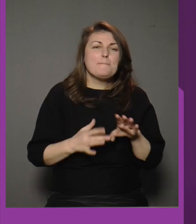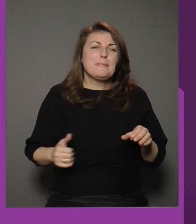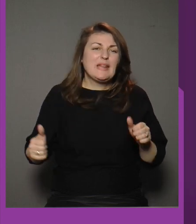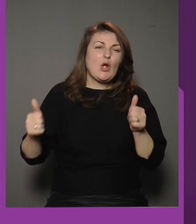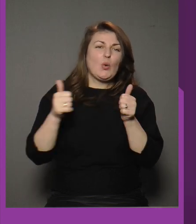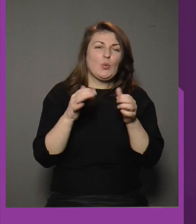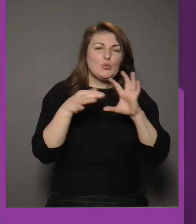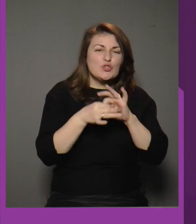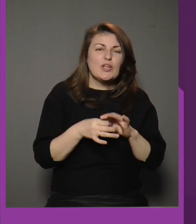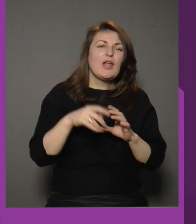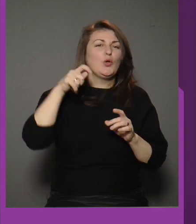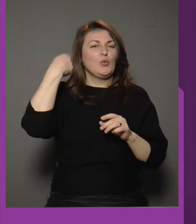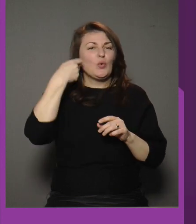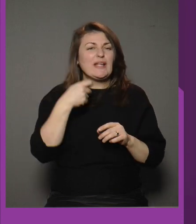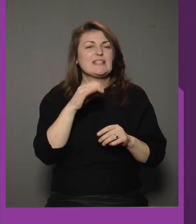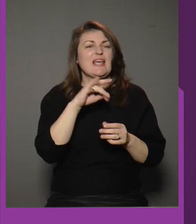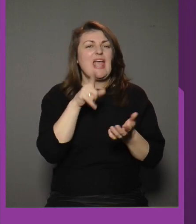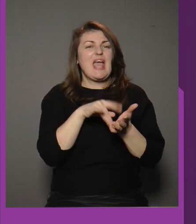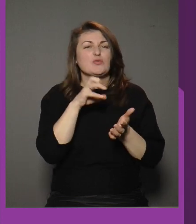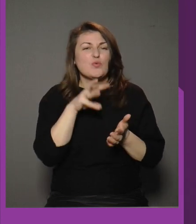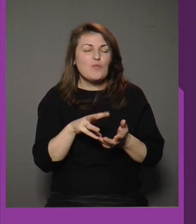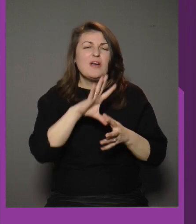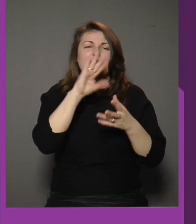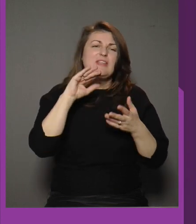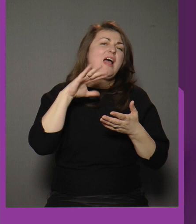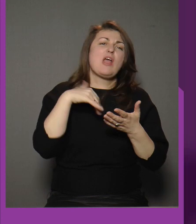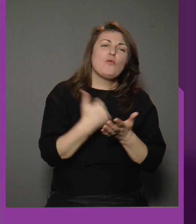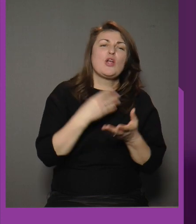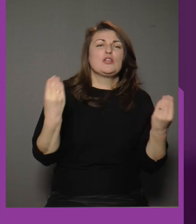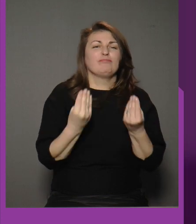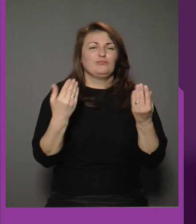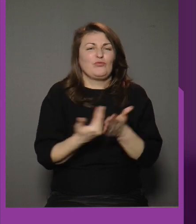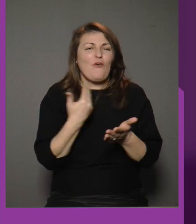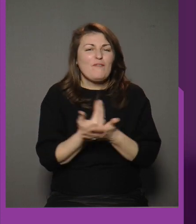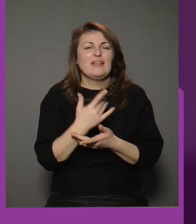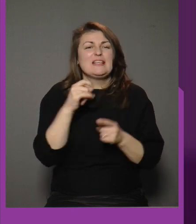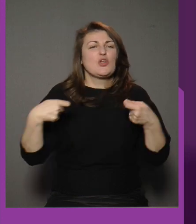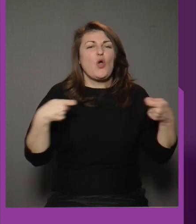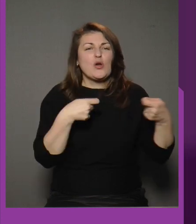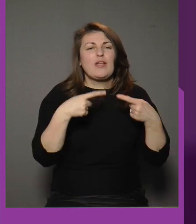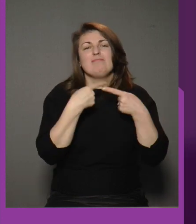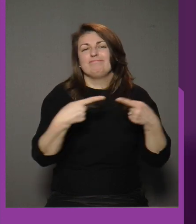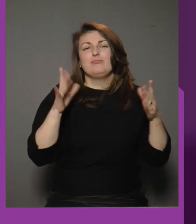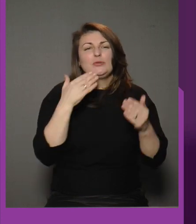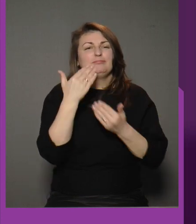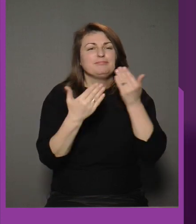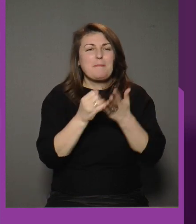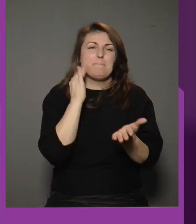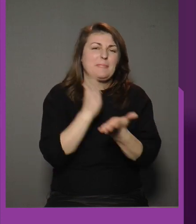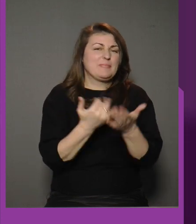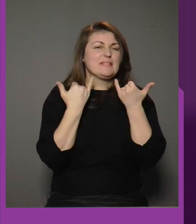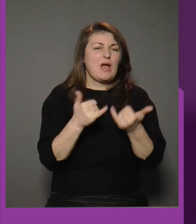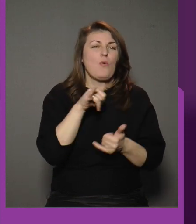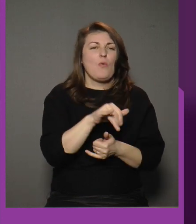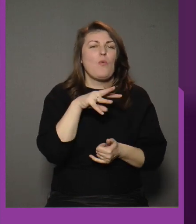турецький Ерзурум і всі найголовніші, найсвіжіші новини із керлінгу, із інших дисциплін. Будемо розпитувати прямісінько зараз у